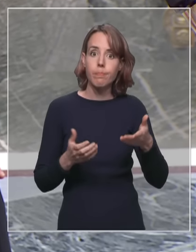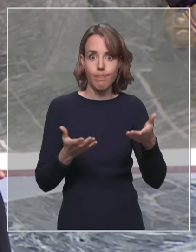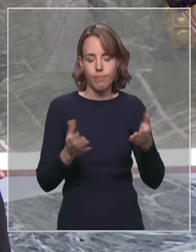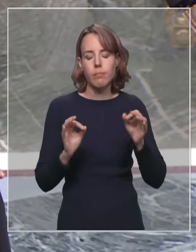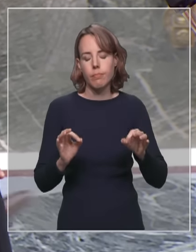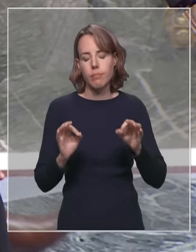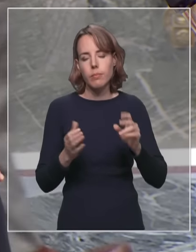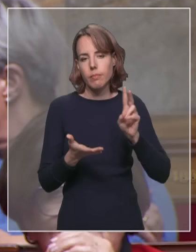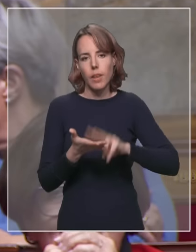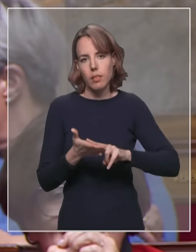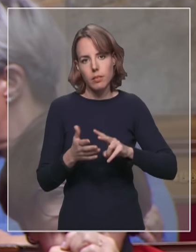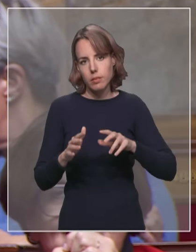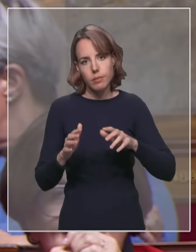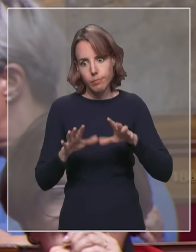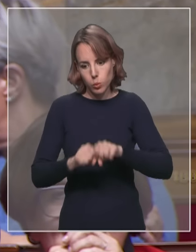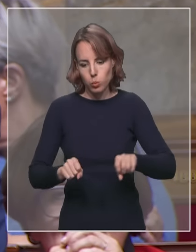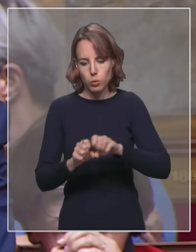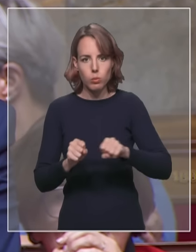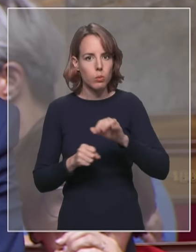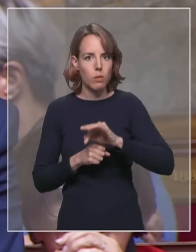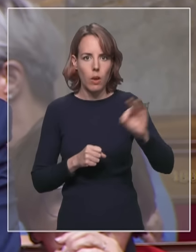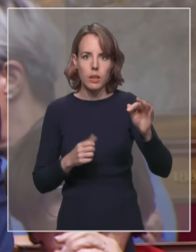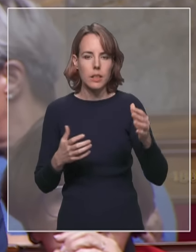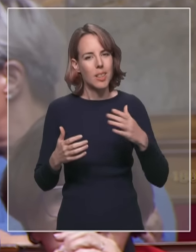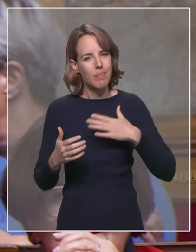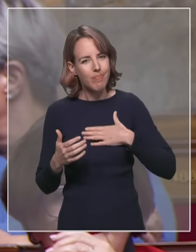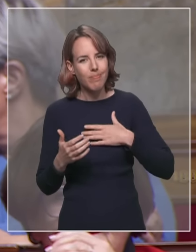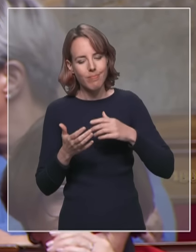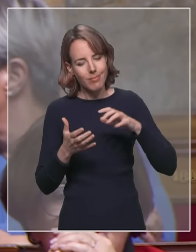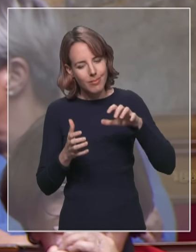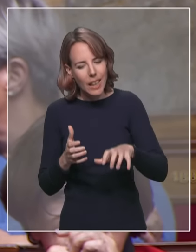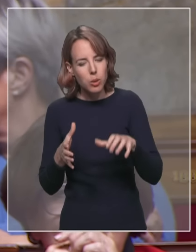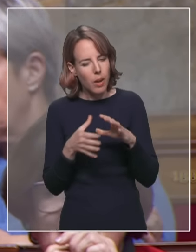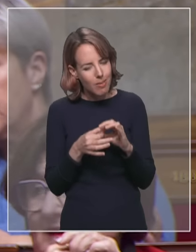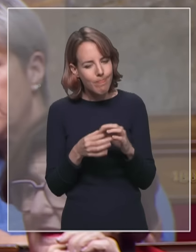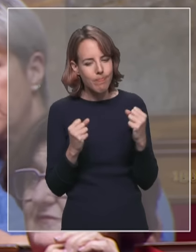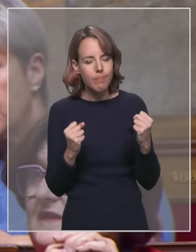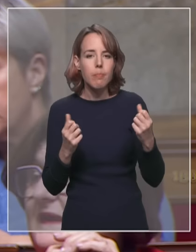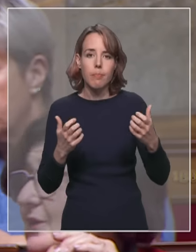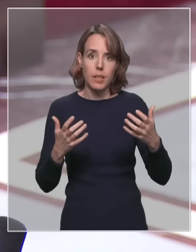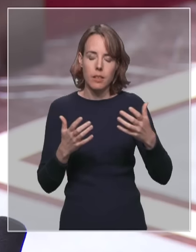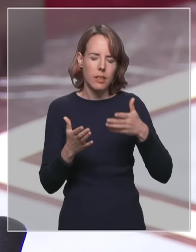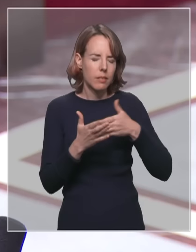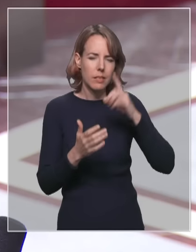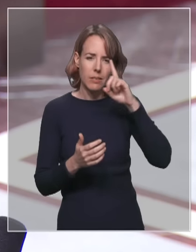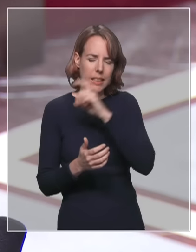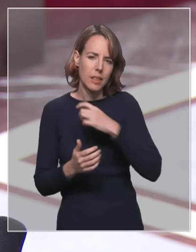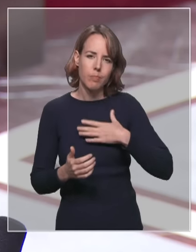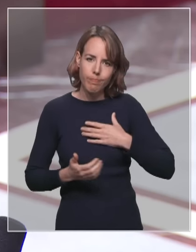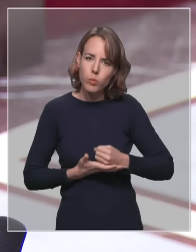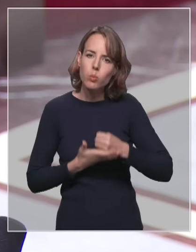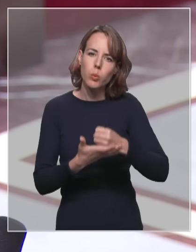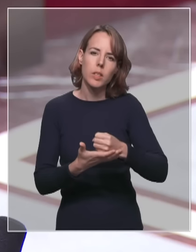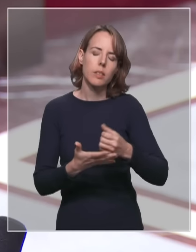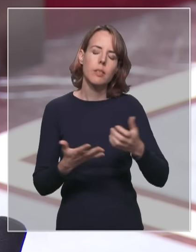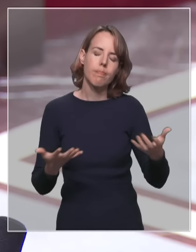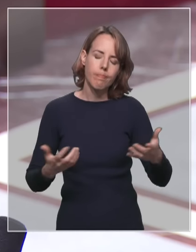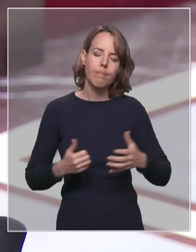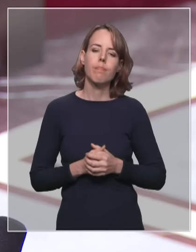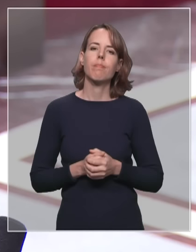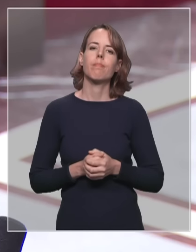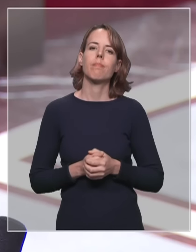connaître certaines de nos productions, très identitaires, très emblématiques, et je veux vous dire tout mon soutien. Alors, c'est